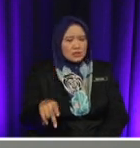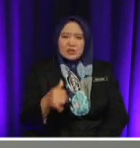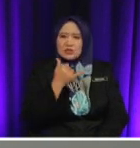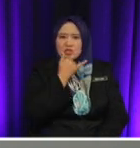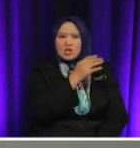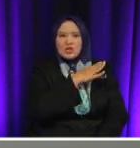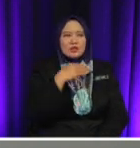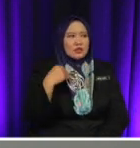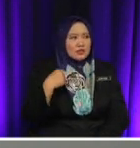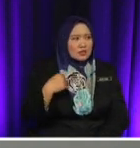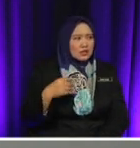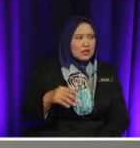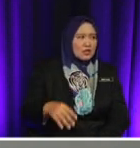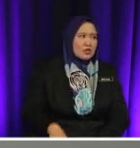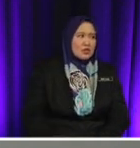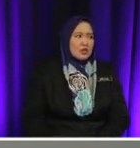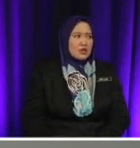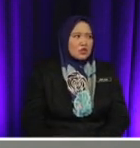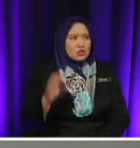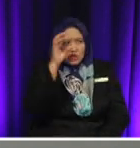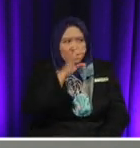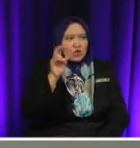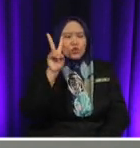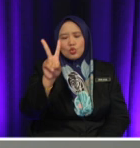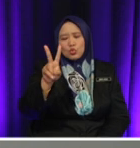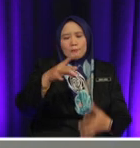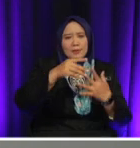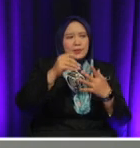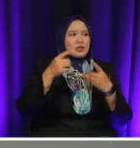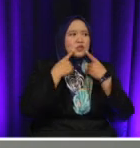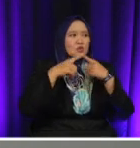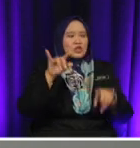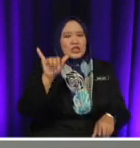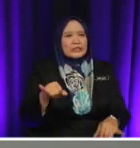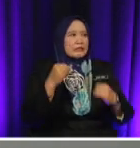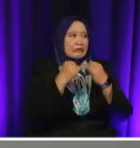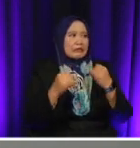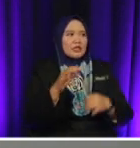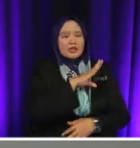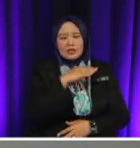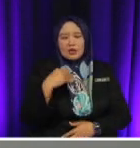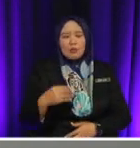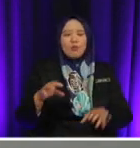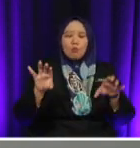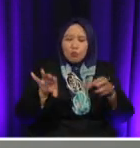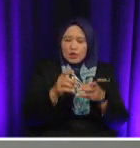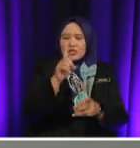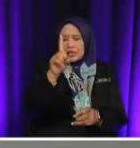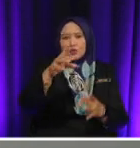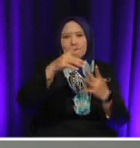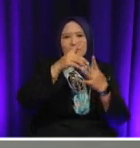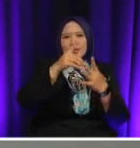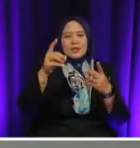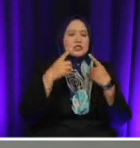terakhir dan akhir sekali iaitu selesaikan di mana kita buat satu pilihan jawapan yang paling tepat ada